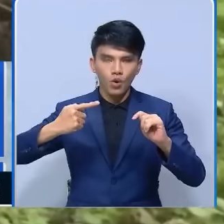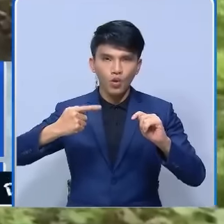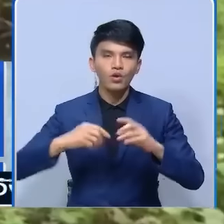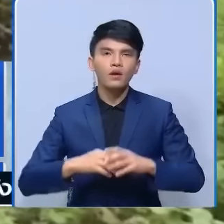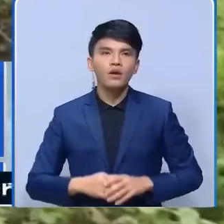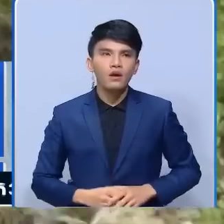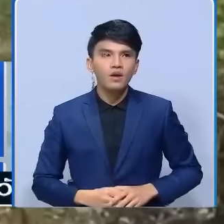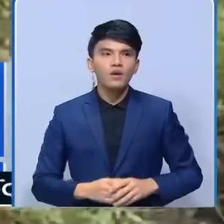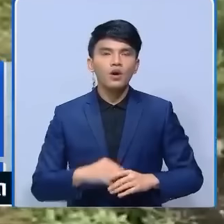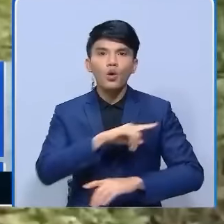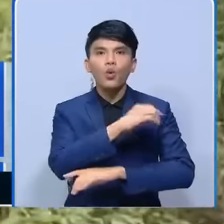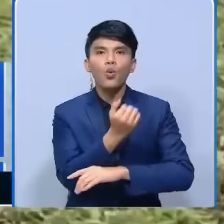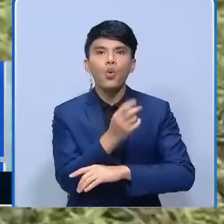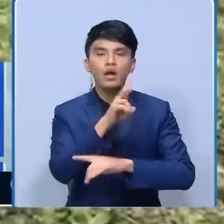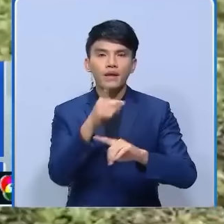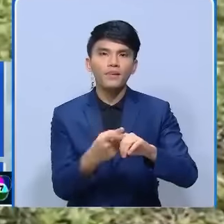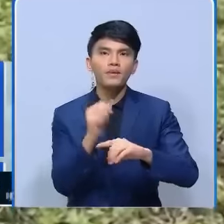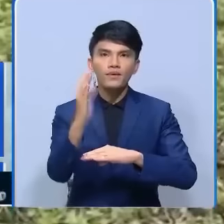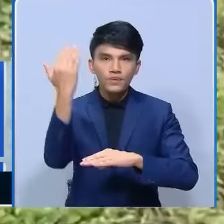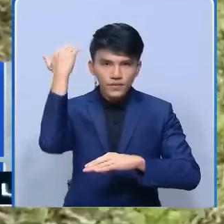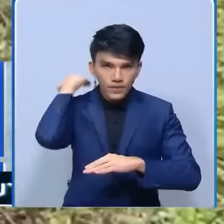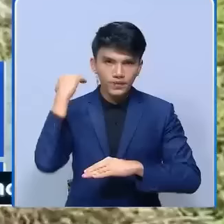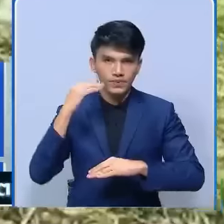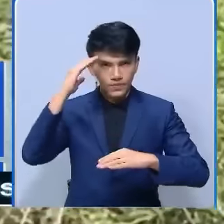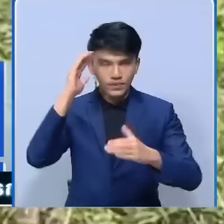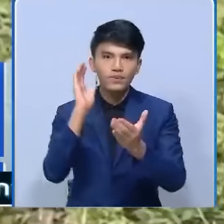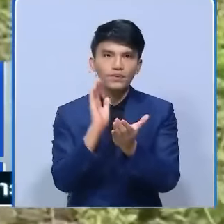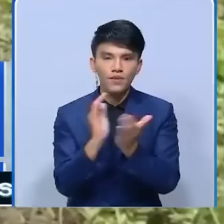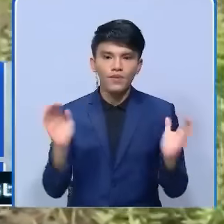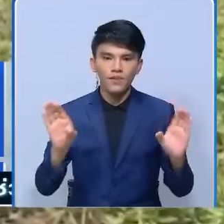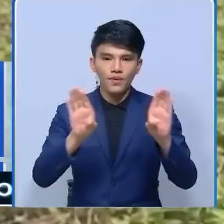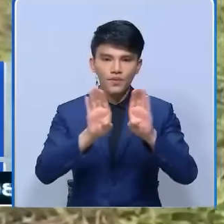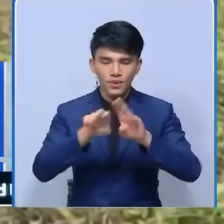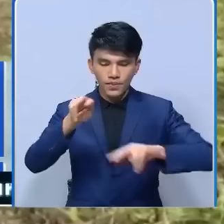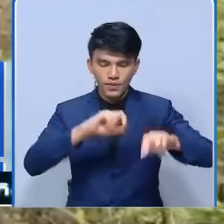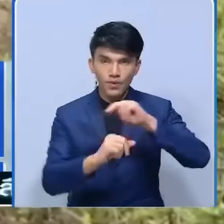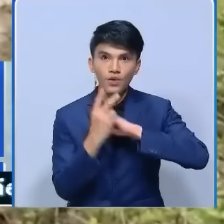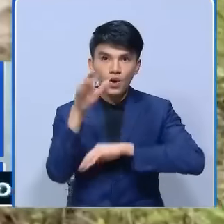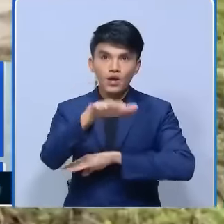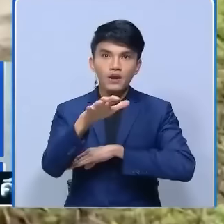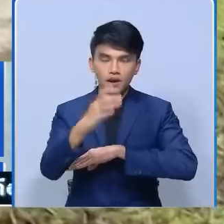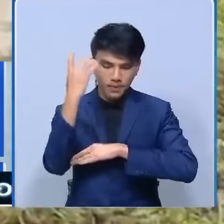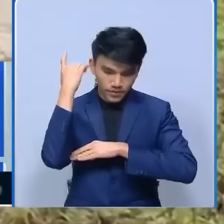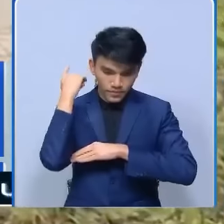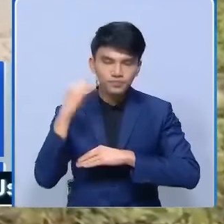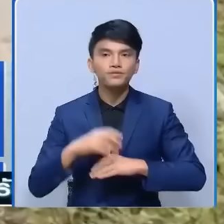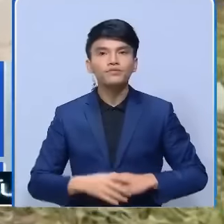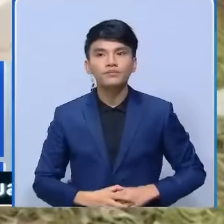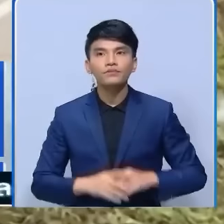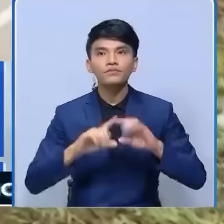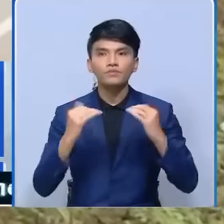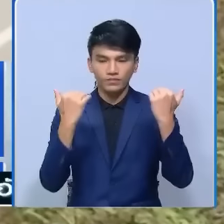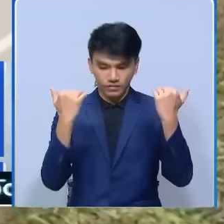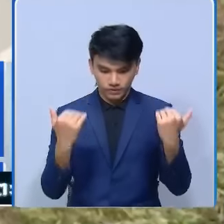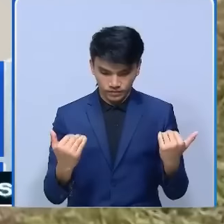ขาวเมื่อ17ตุลาคมที่ผ่านมานะครับ โดยตำรวจก็มีการปิดล้อมพื้นที่ตั้งแต่ช่วงเย็นของเมื่อวานนี้แล้วนะคะแต่ว่าจนถึงขณะ